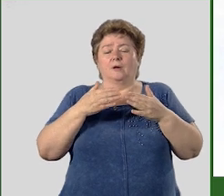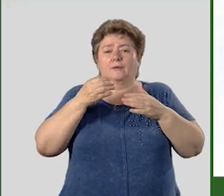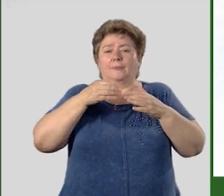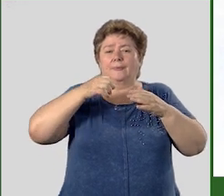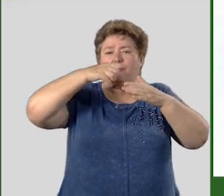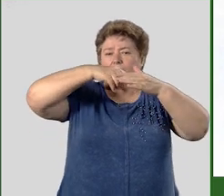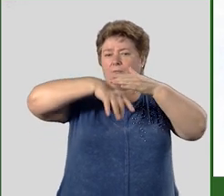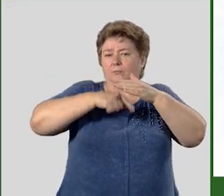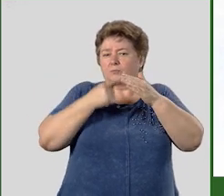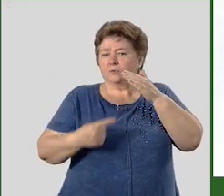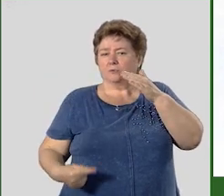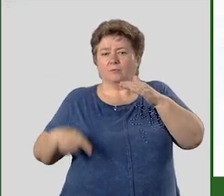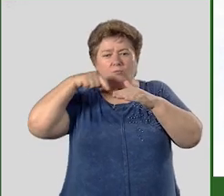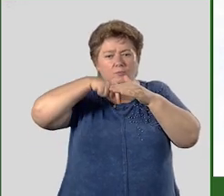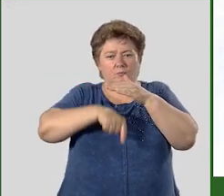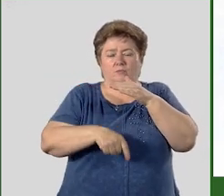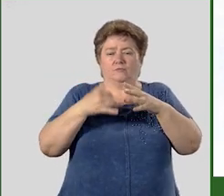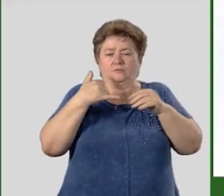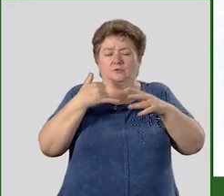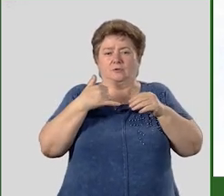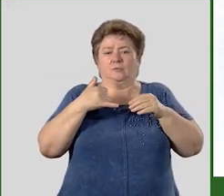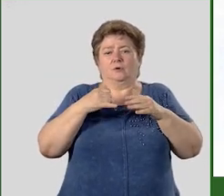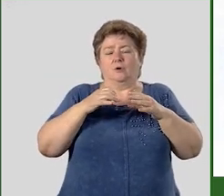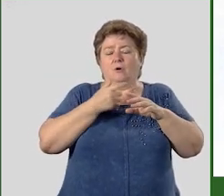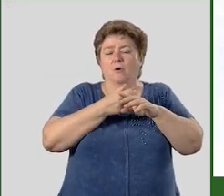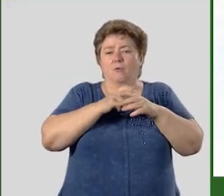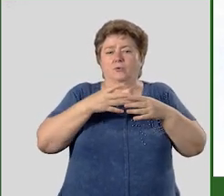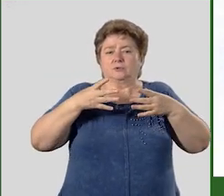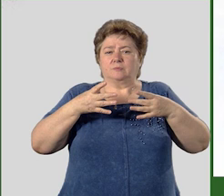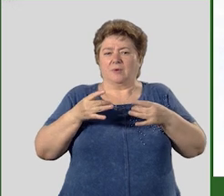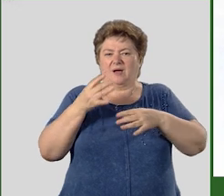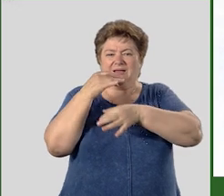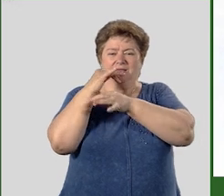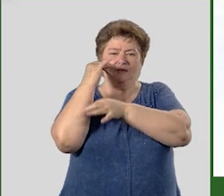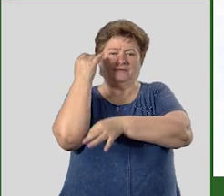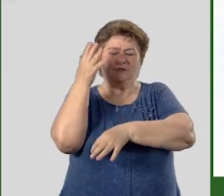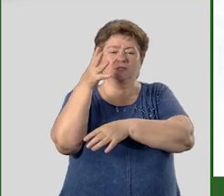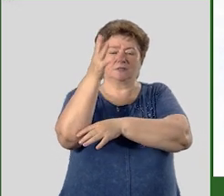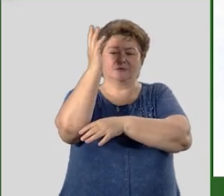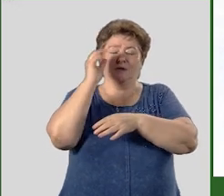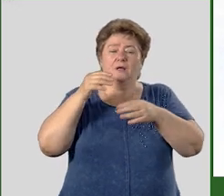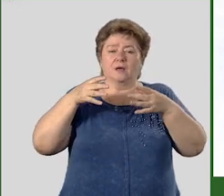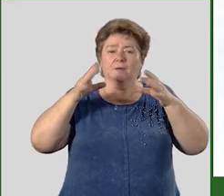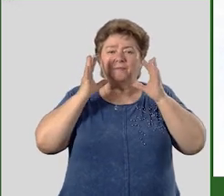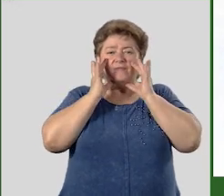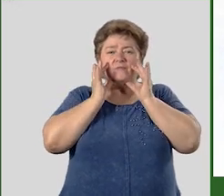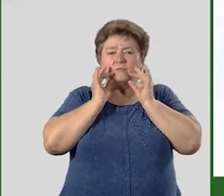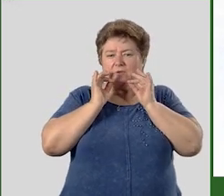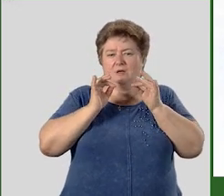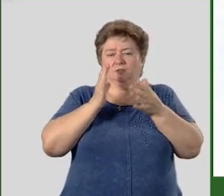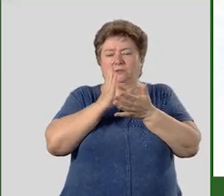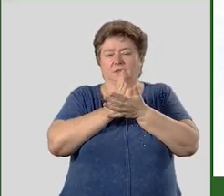длинный корень проникает глубоко в почву, а очень мягкая древесина ствола пропитывается